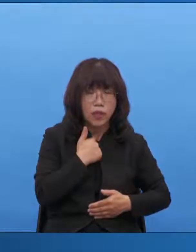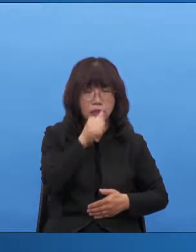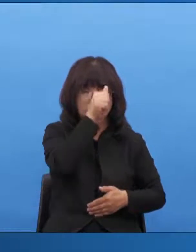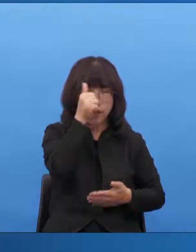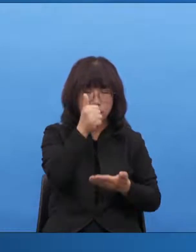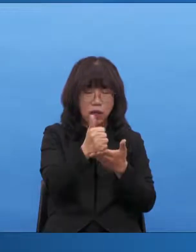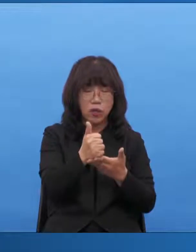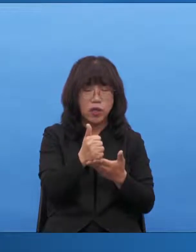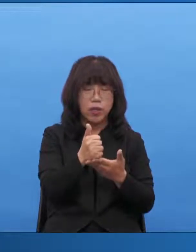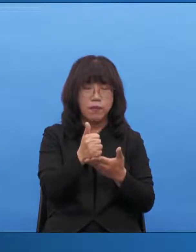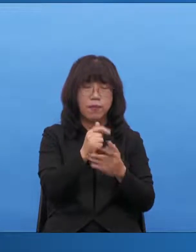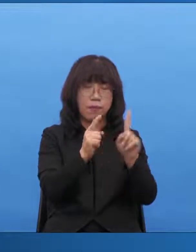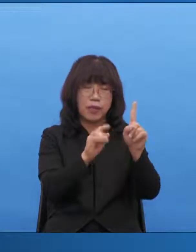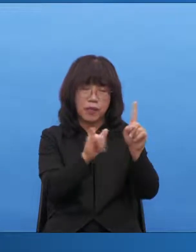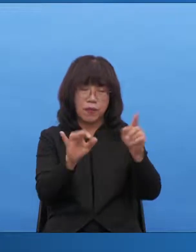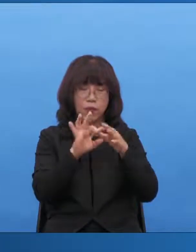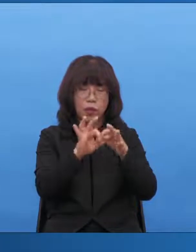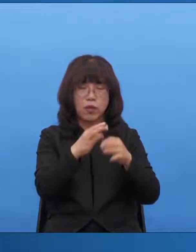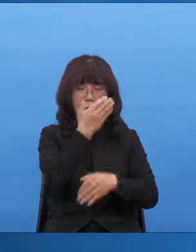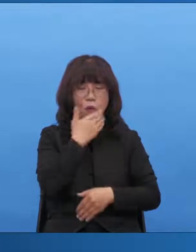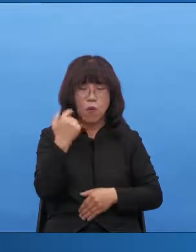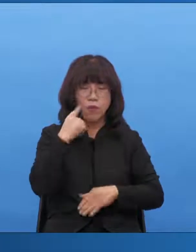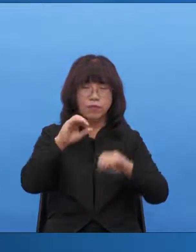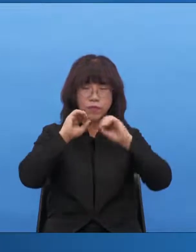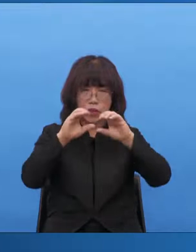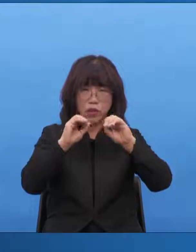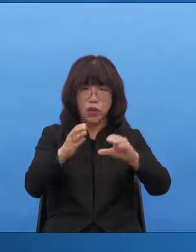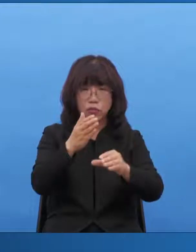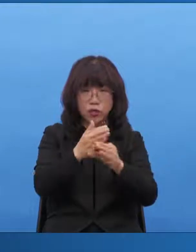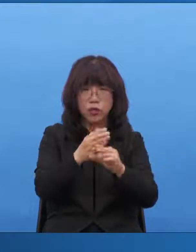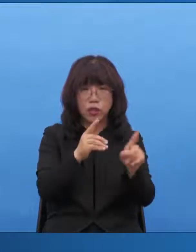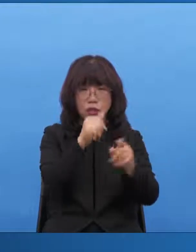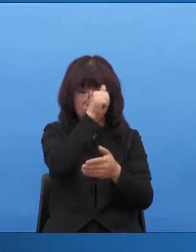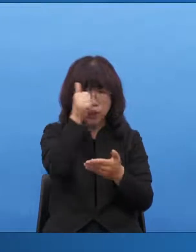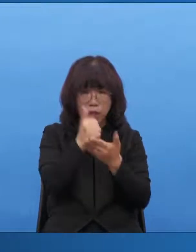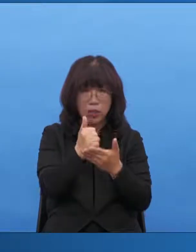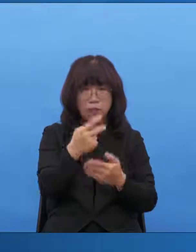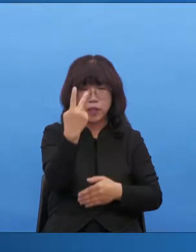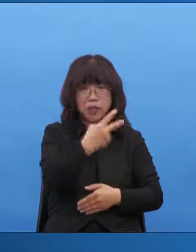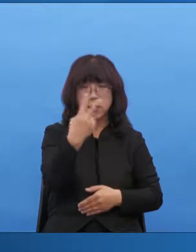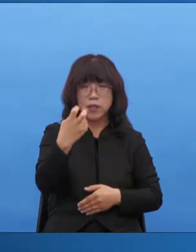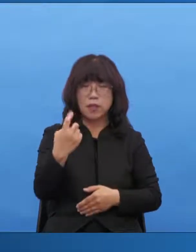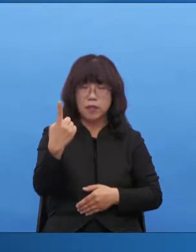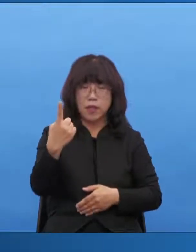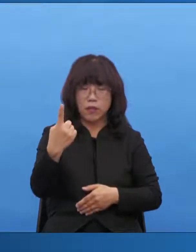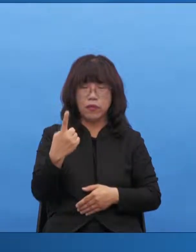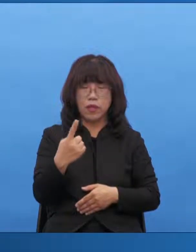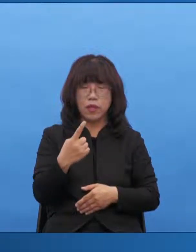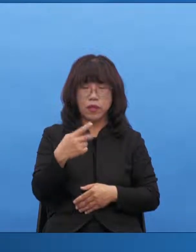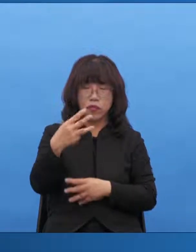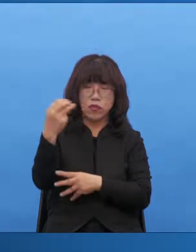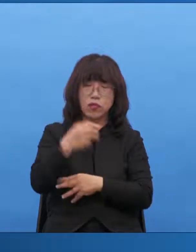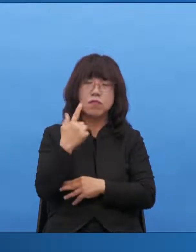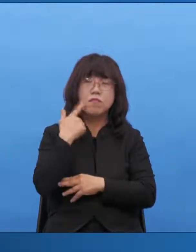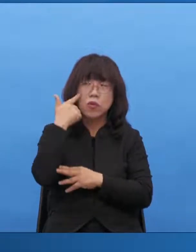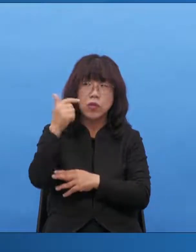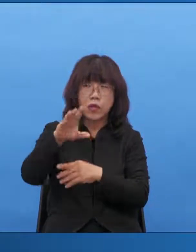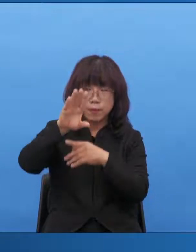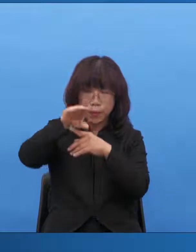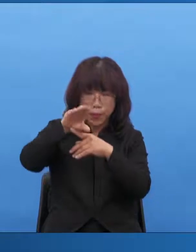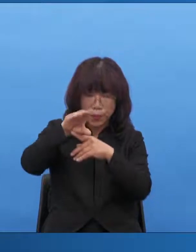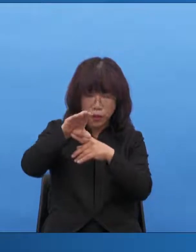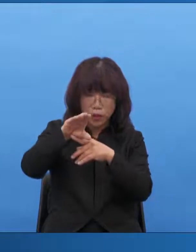복음이 증거되고 있습니다. 장로님께서는 2011년 RUTC 방송국 스튜디오에서 유광수 목사님의 기초 메시지 녹화 연장에